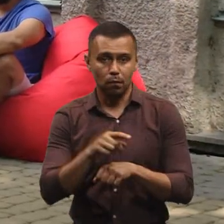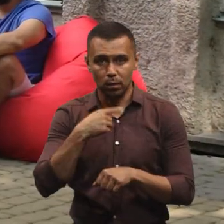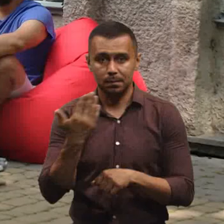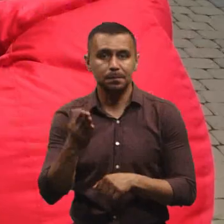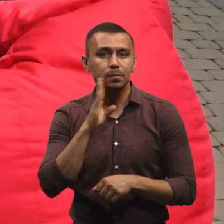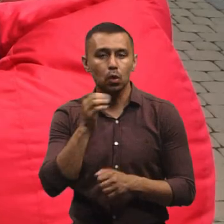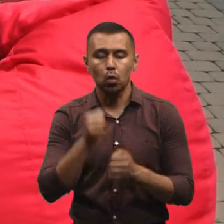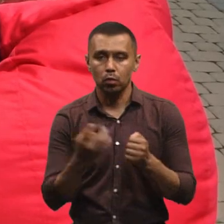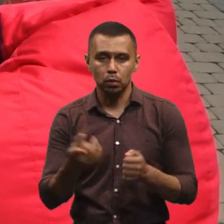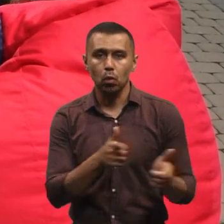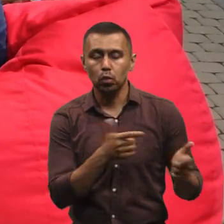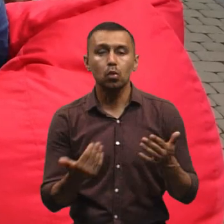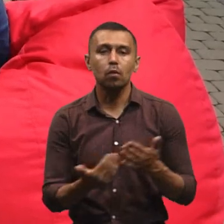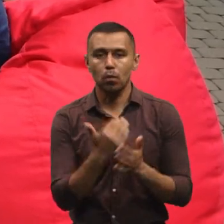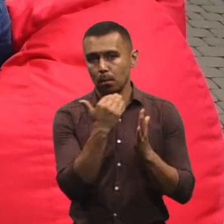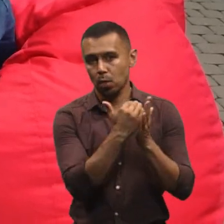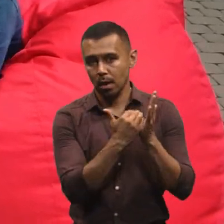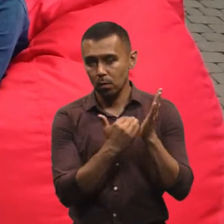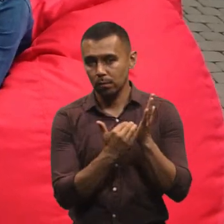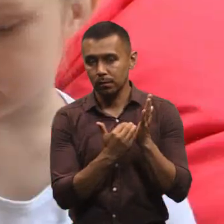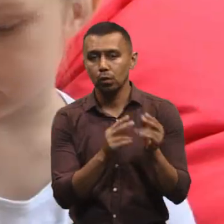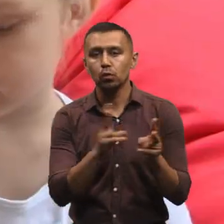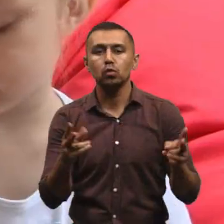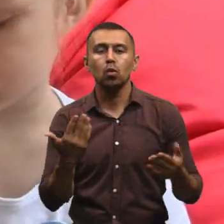Оксана щоразу готує нову програму